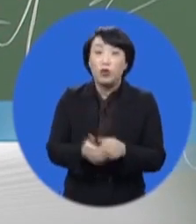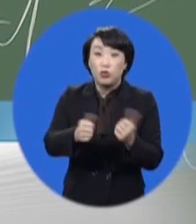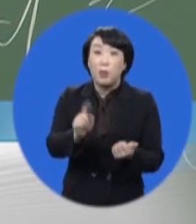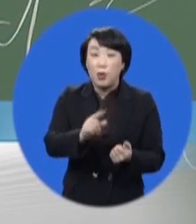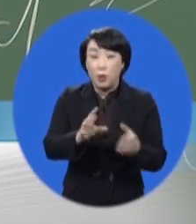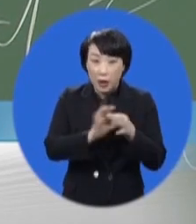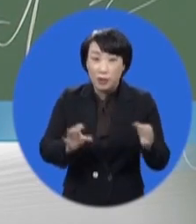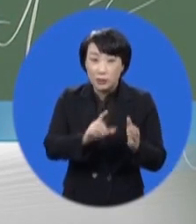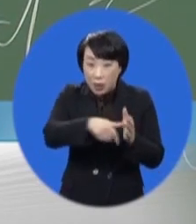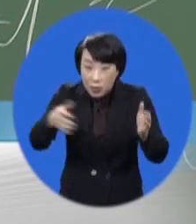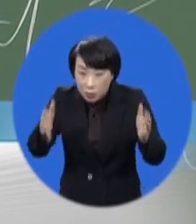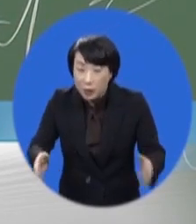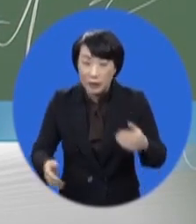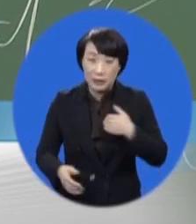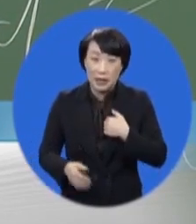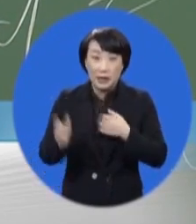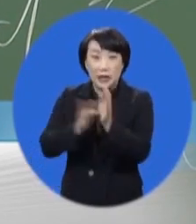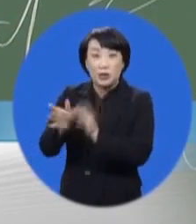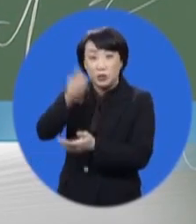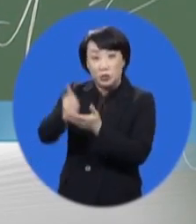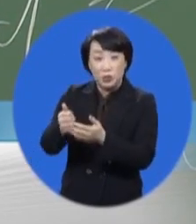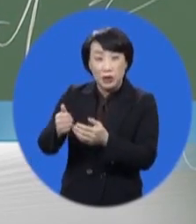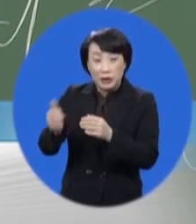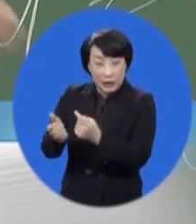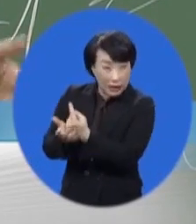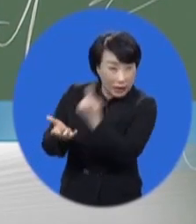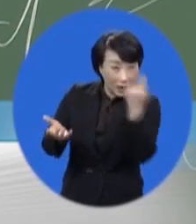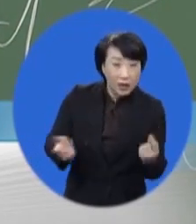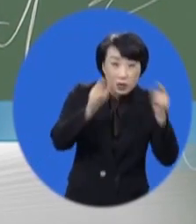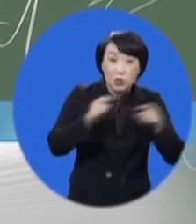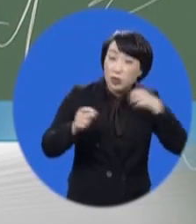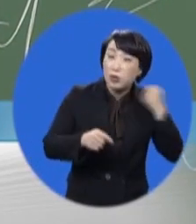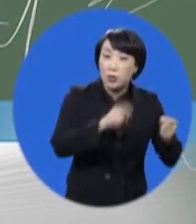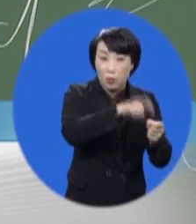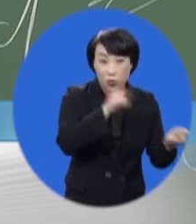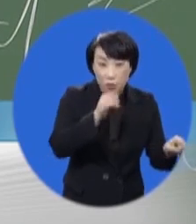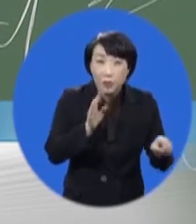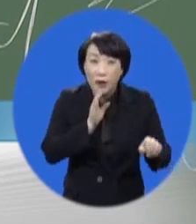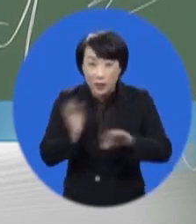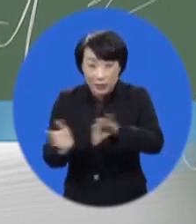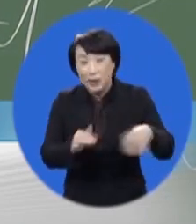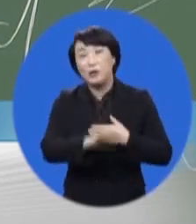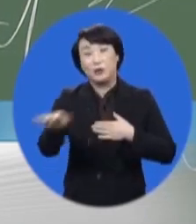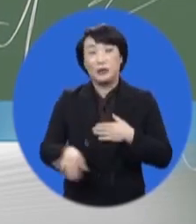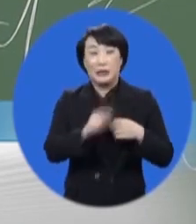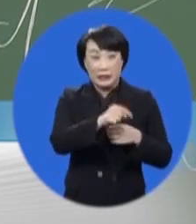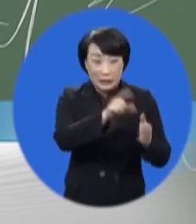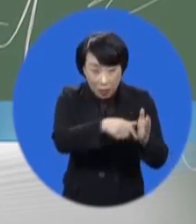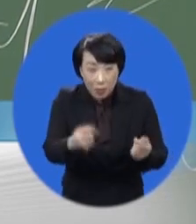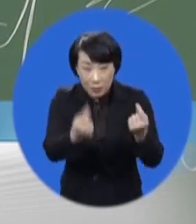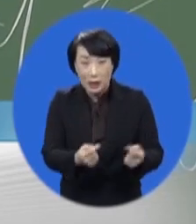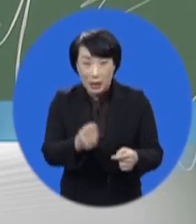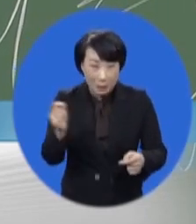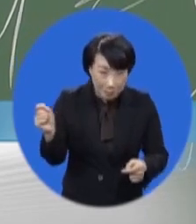세월 속에 있는 나를 예수 그리스도 안에서 끌어내서 지옥 보내려고 하지만 그러나 우리는 세월보다 빨리